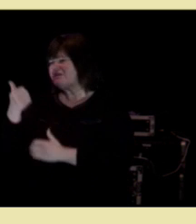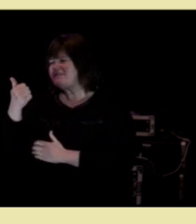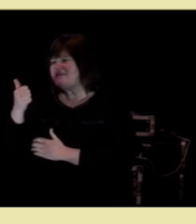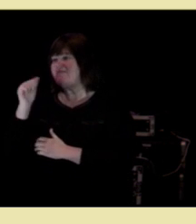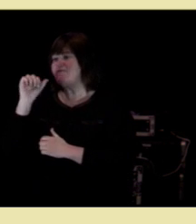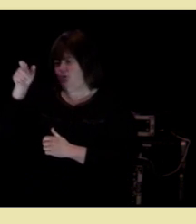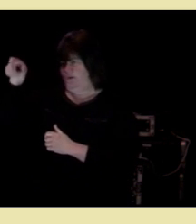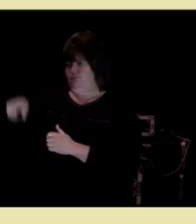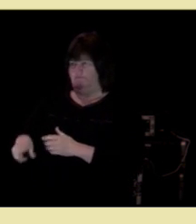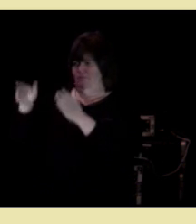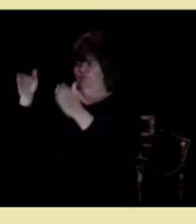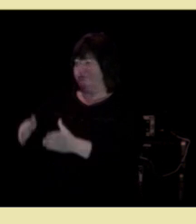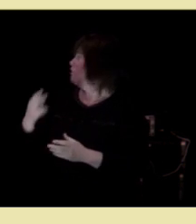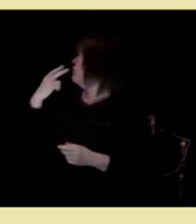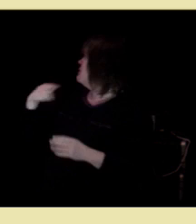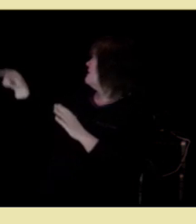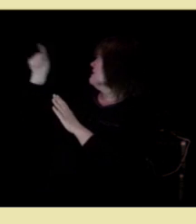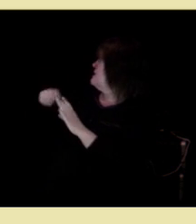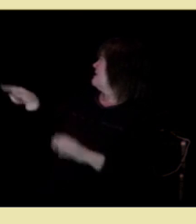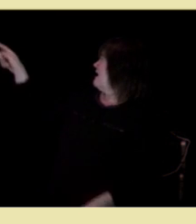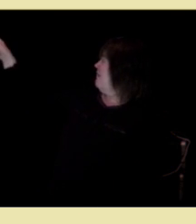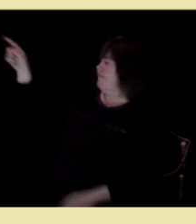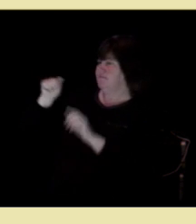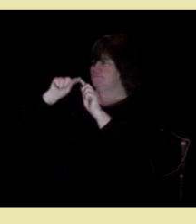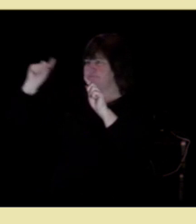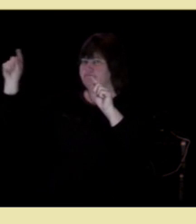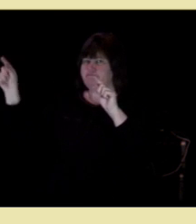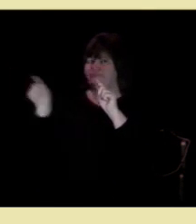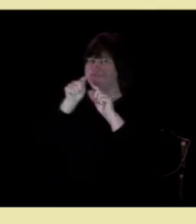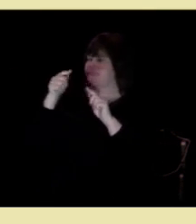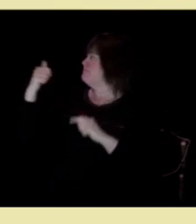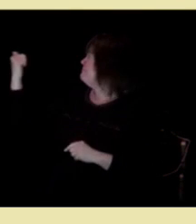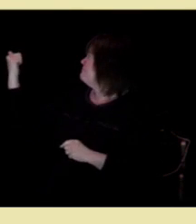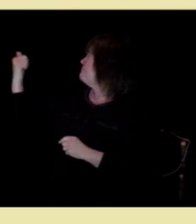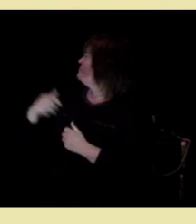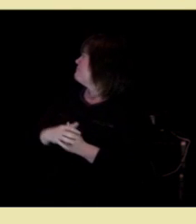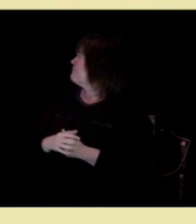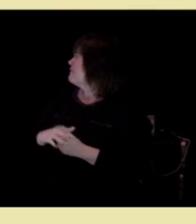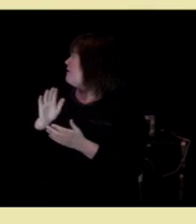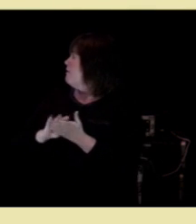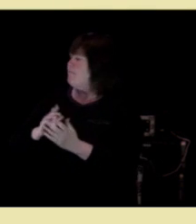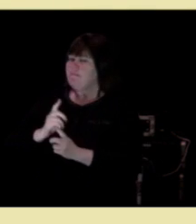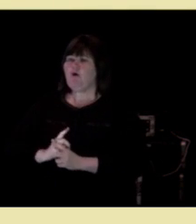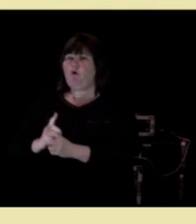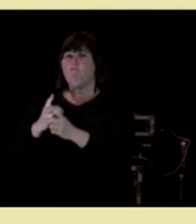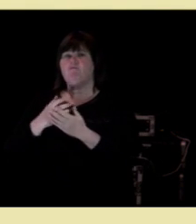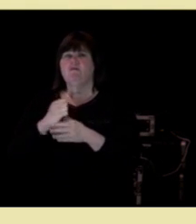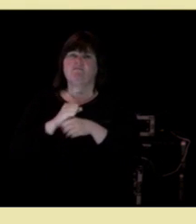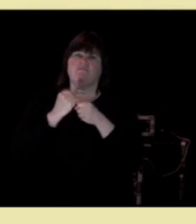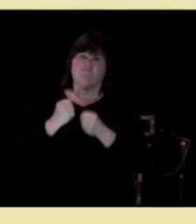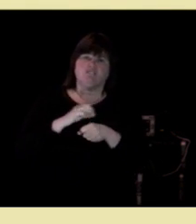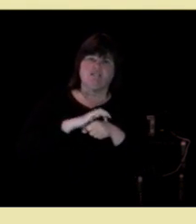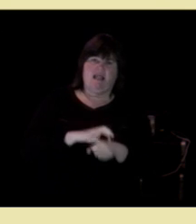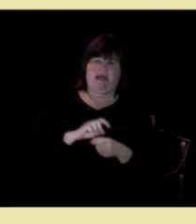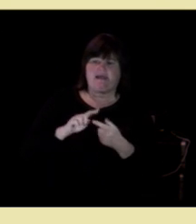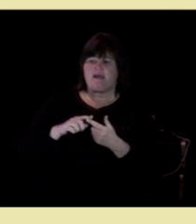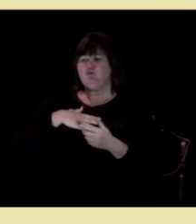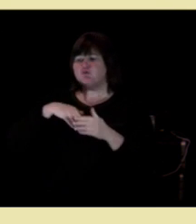som dere ser innrammet her sånn, med oppfølging fra fastlege og